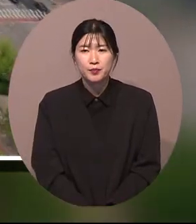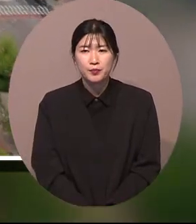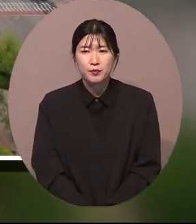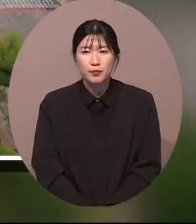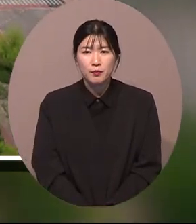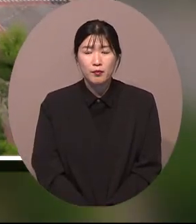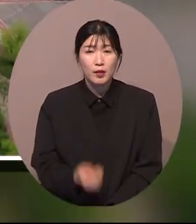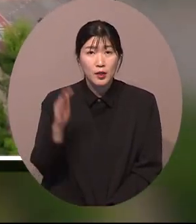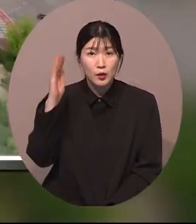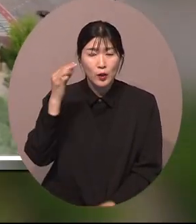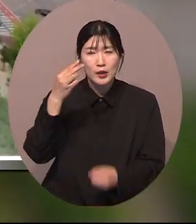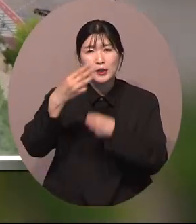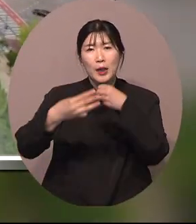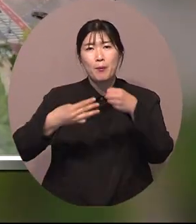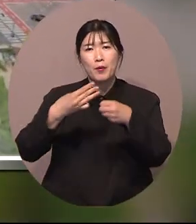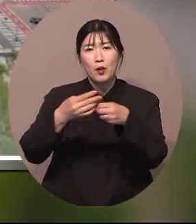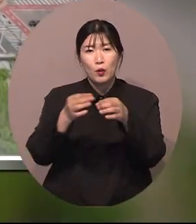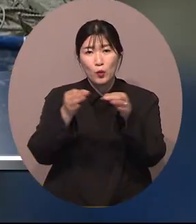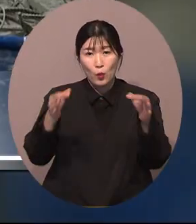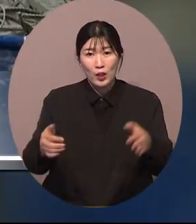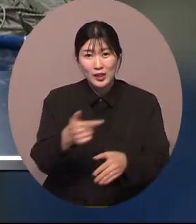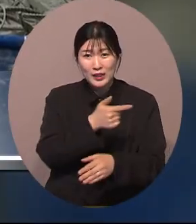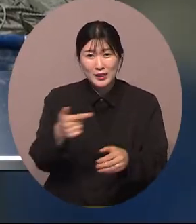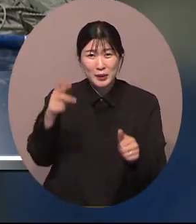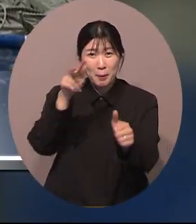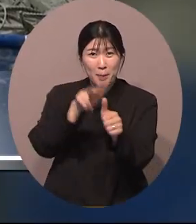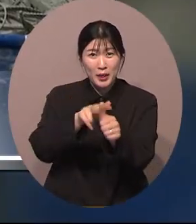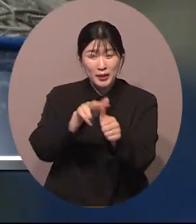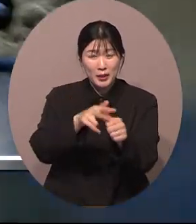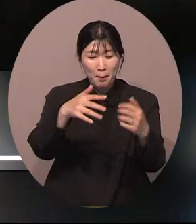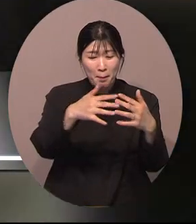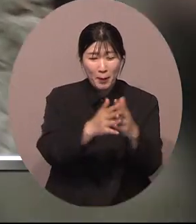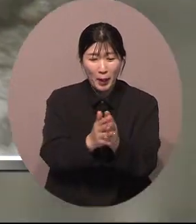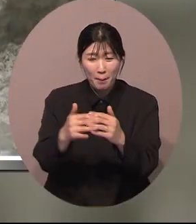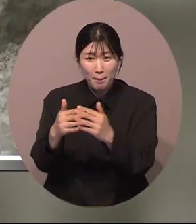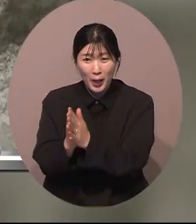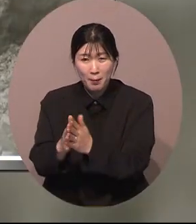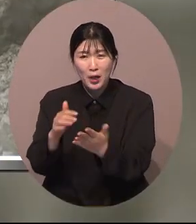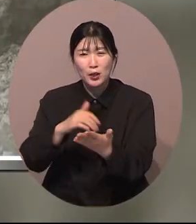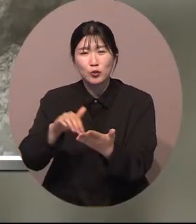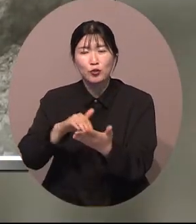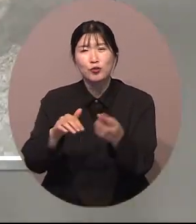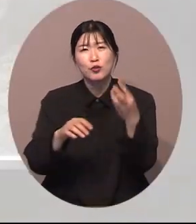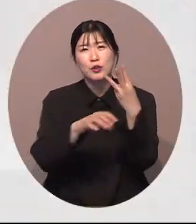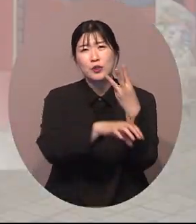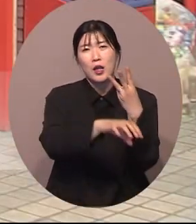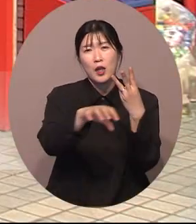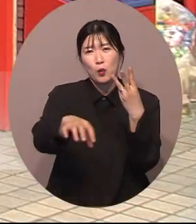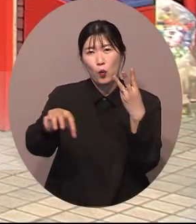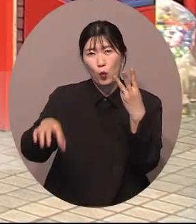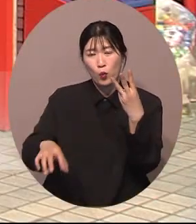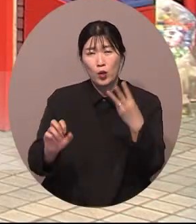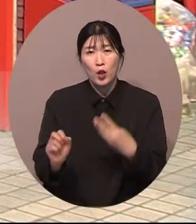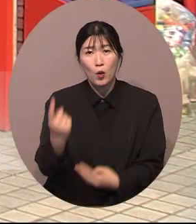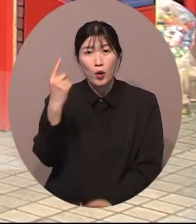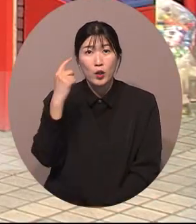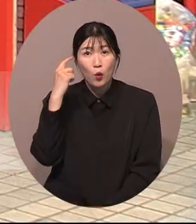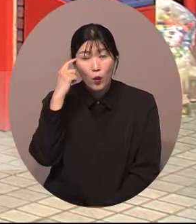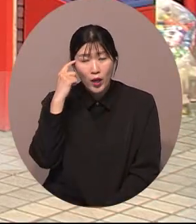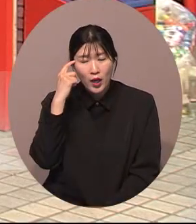최근 3년간 대전에서 대형마트 3곳이 문을 닫았습니다. 코로나 팬데믹 등으로 온라인 시장이